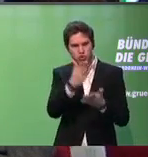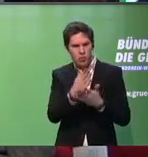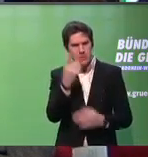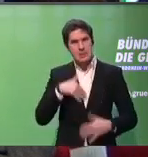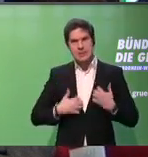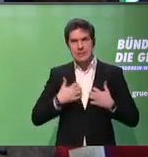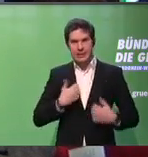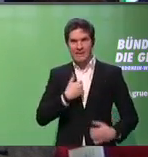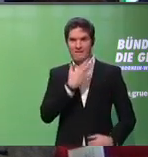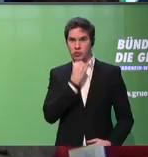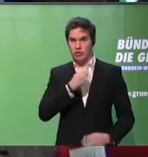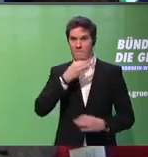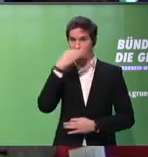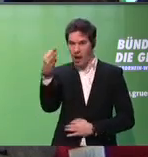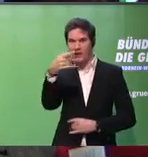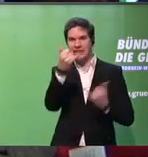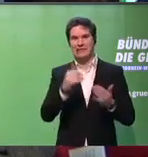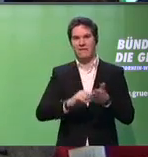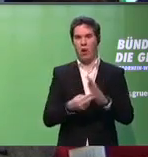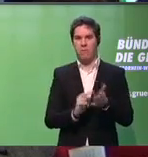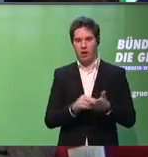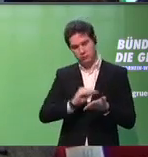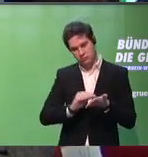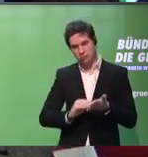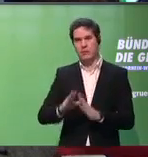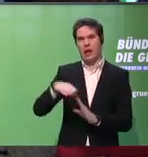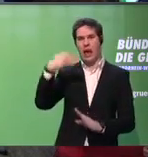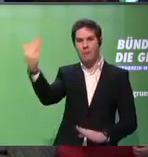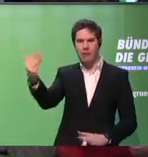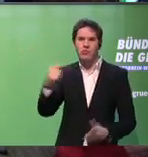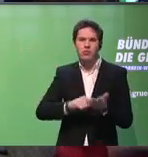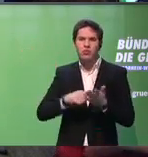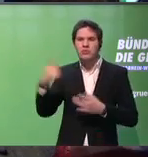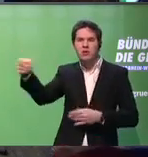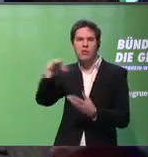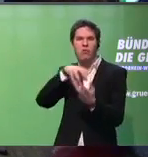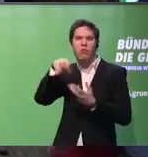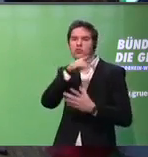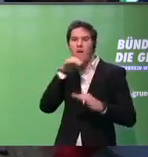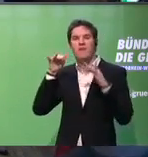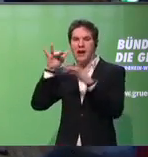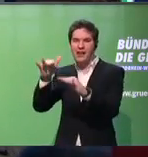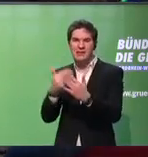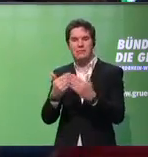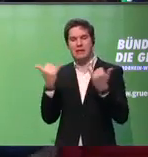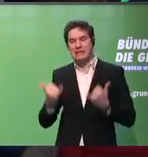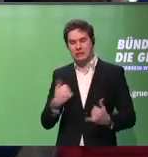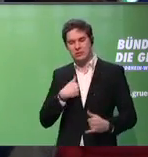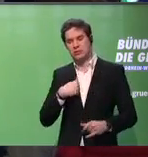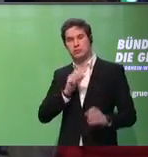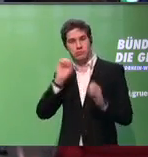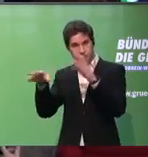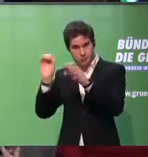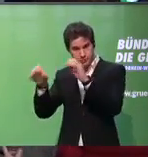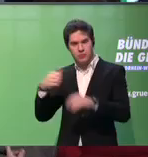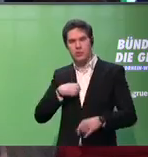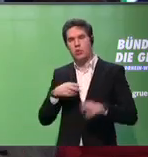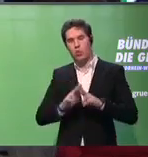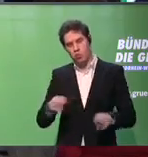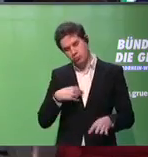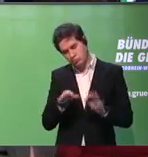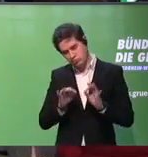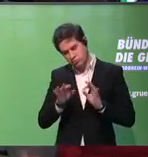damit nachher dann hier nicht so ein Gewusel ist, haben wir dann auch Zeit, das auszusuchen und hier vorzustellen. Deswegen würde ich so